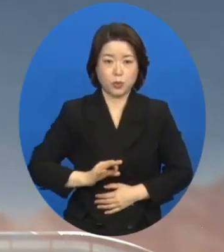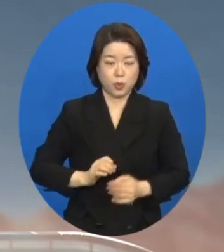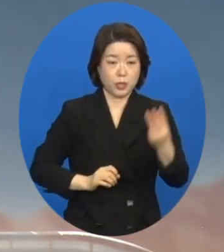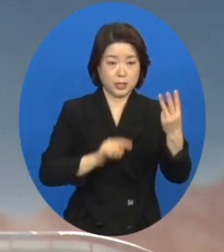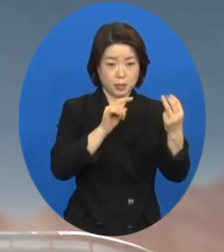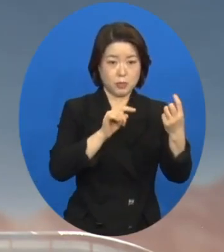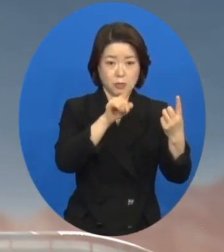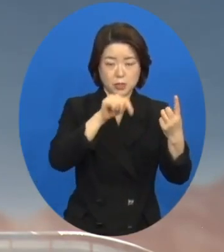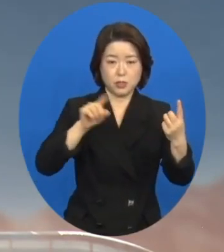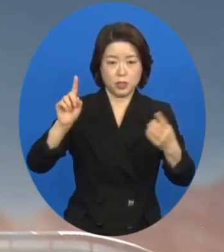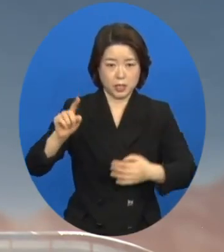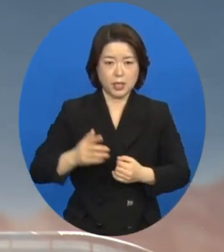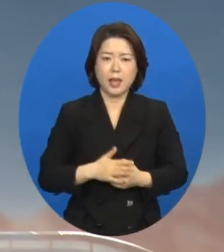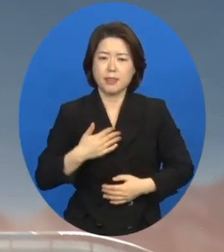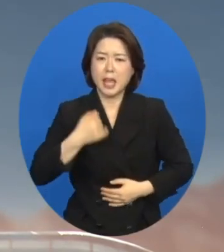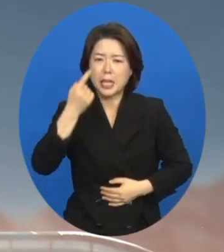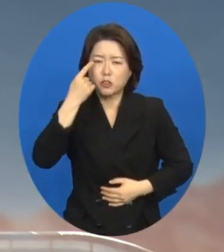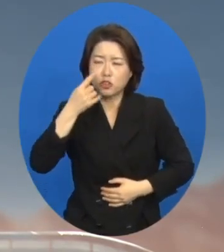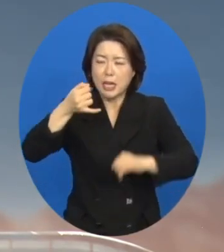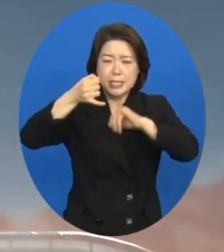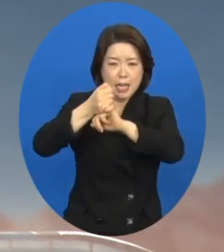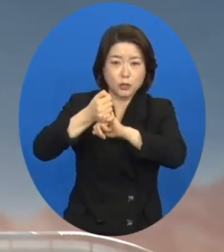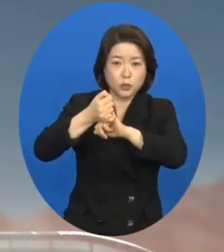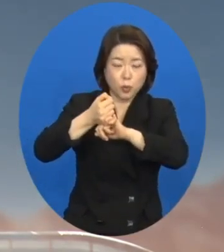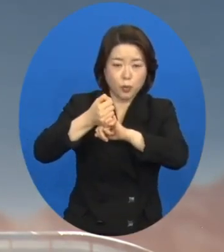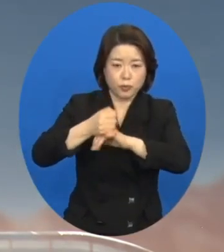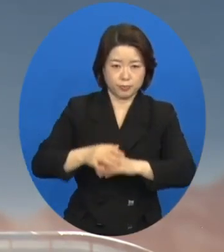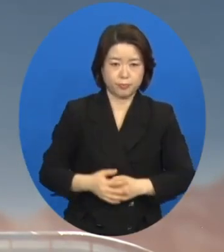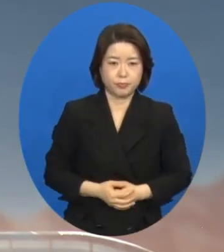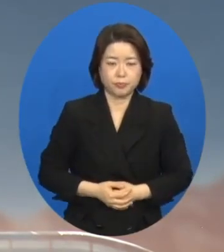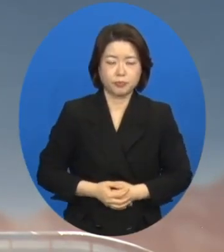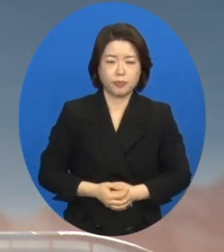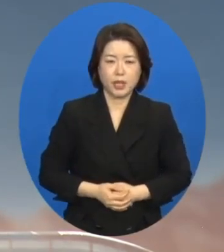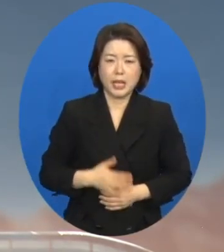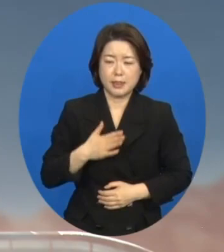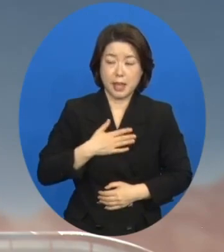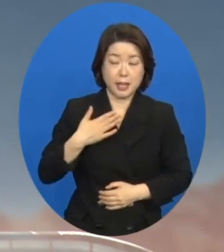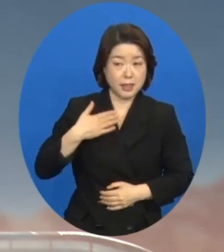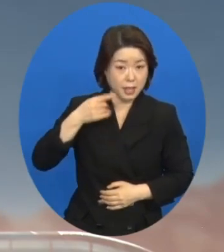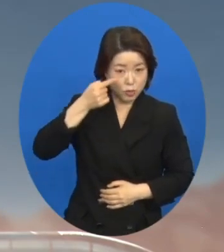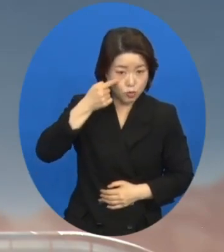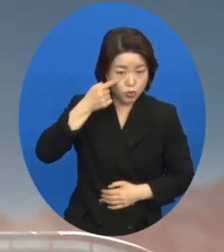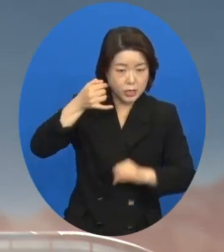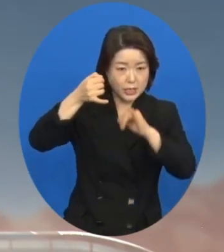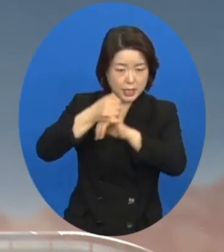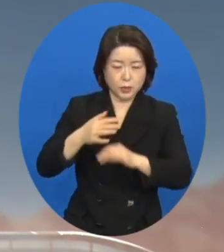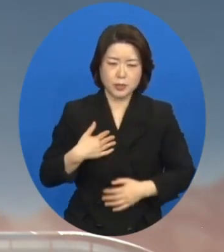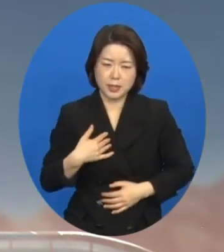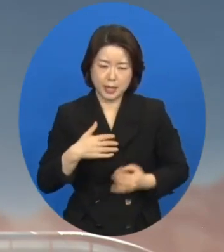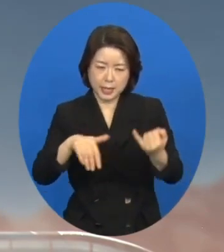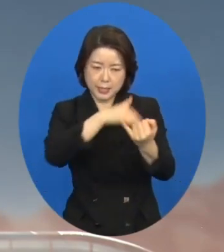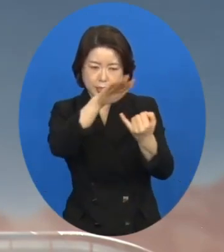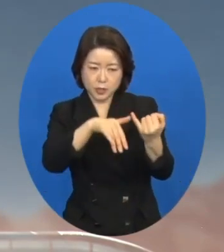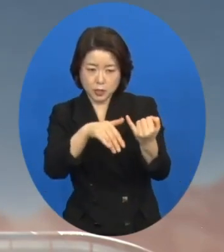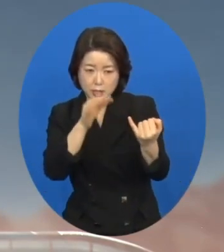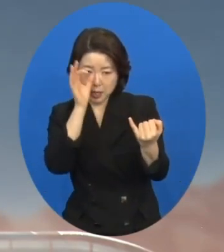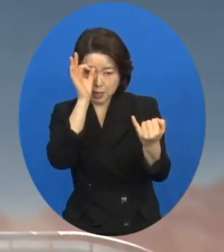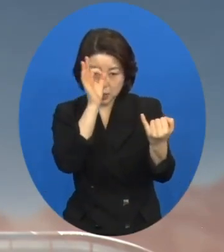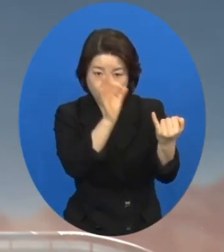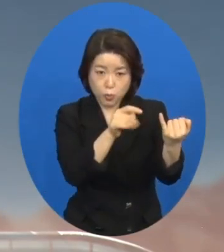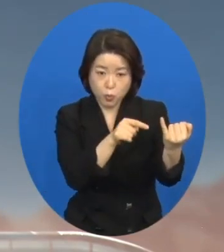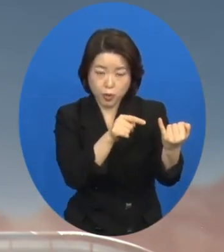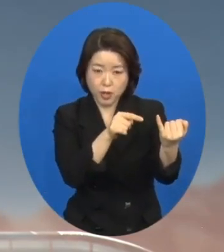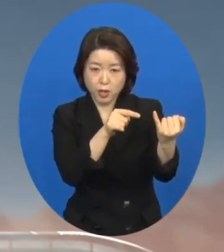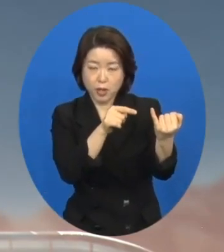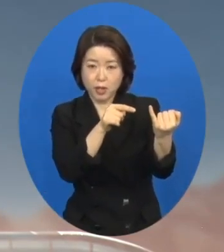내 눈과 언약, 원래 번역은 언약이에요, 약속하였나니 내가 처녀에게 주목하랴. 주목은 보는